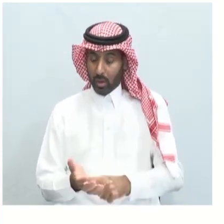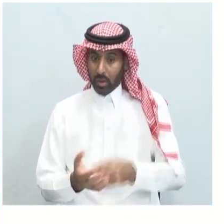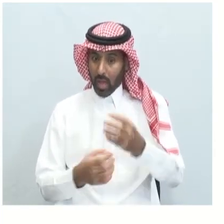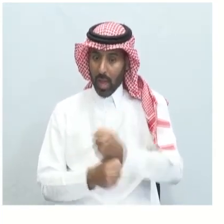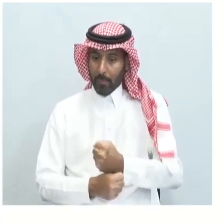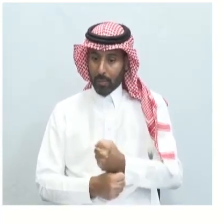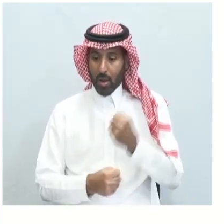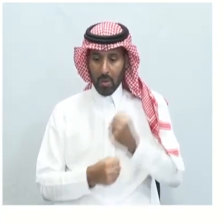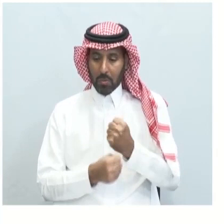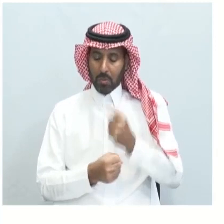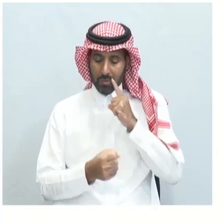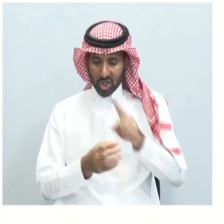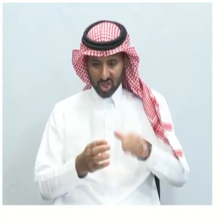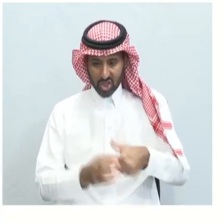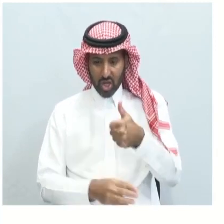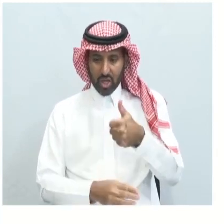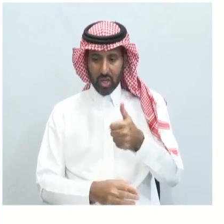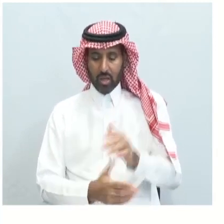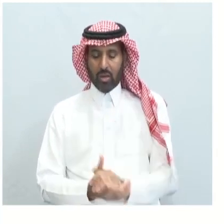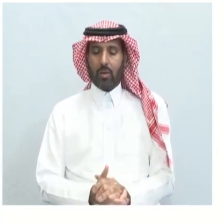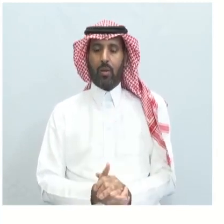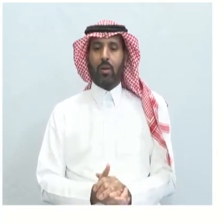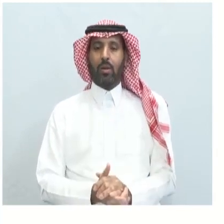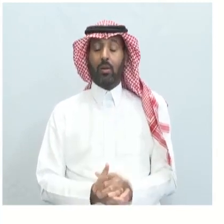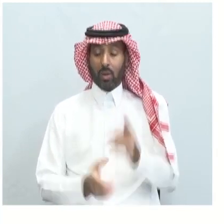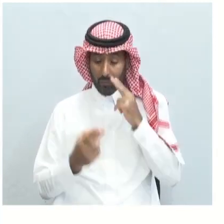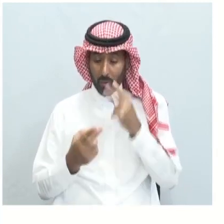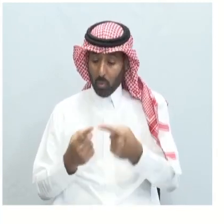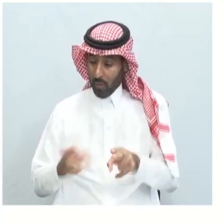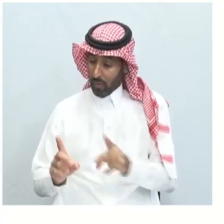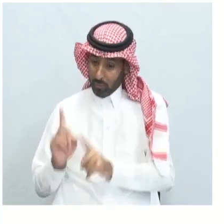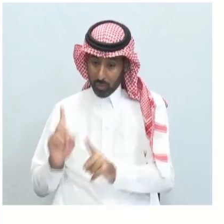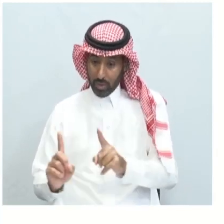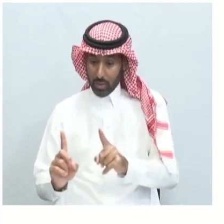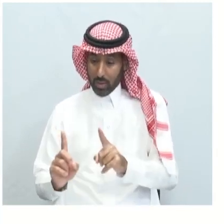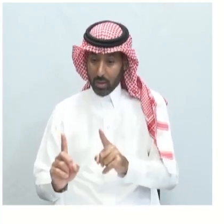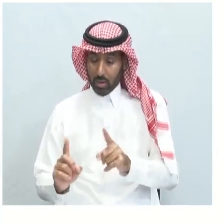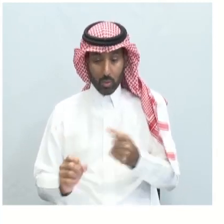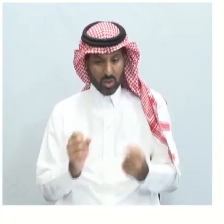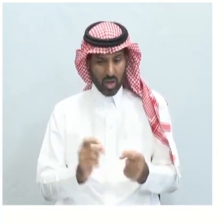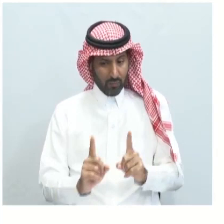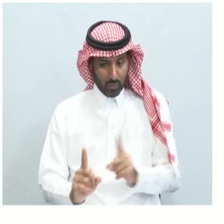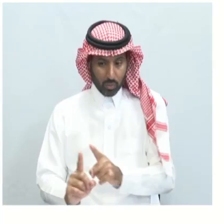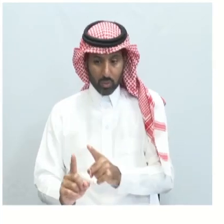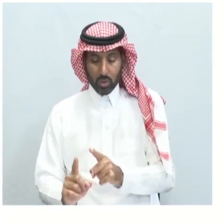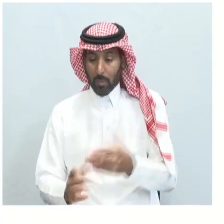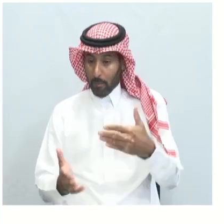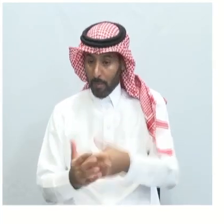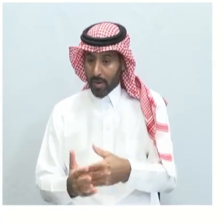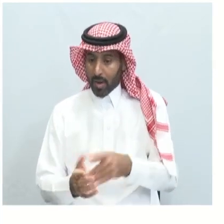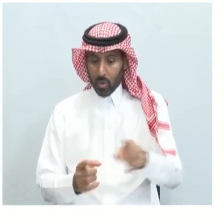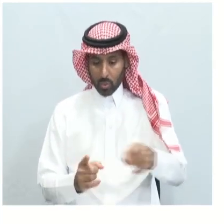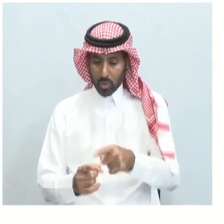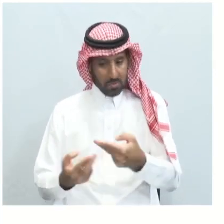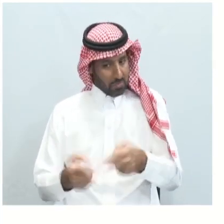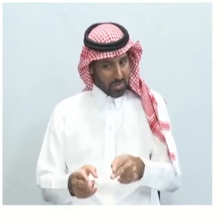بشكل صحيح ايضا تنفيذ مصادقه قويه والتحكم بالوصول لمنع الوصول غير